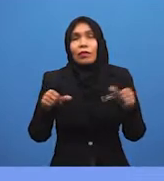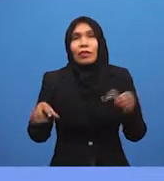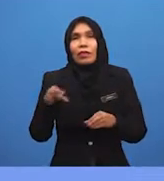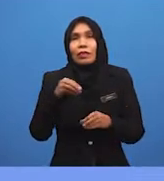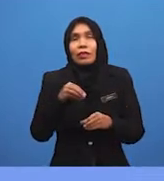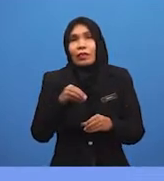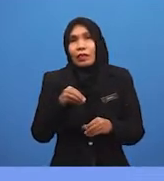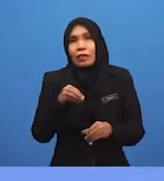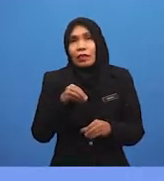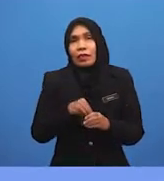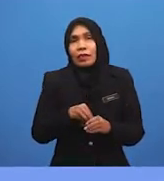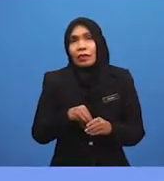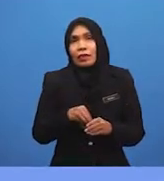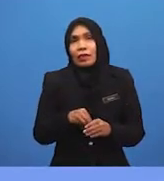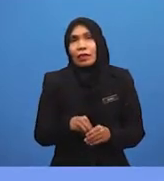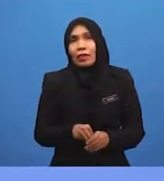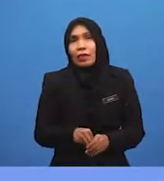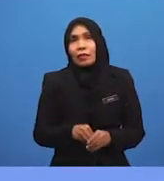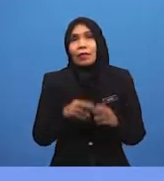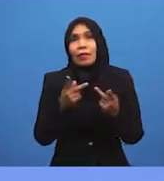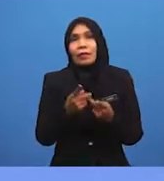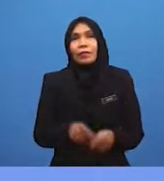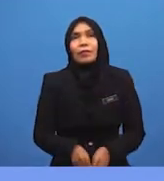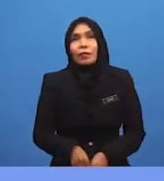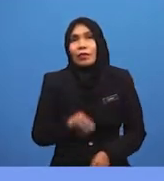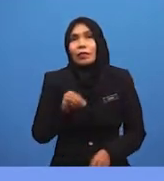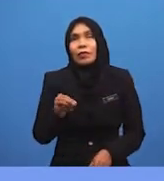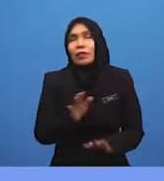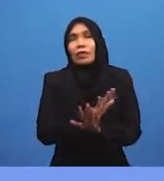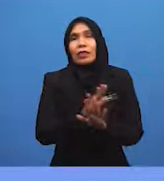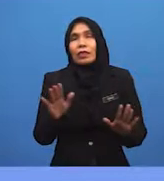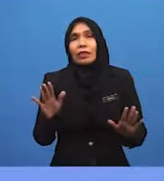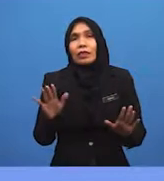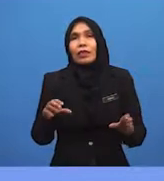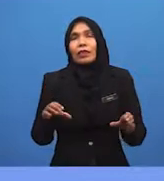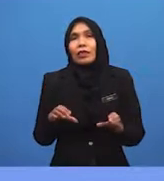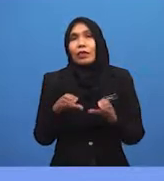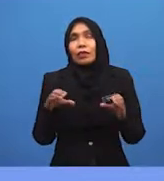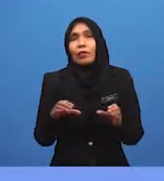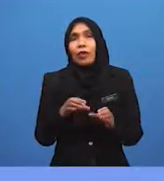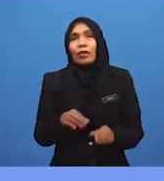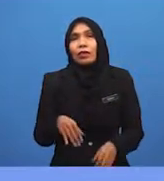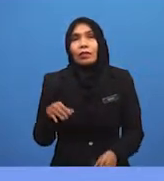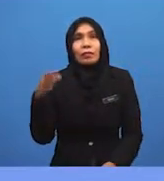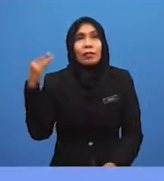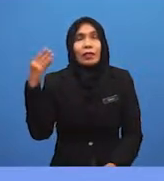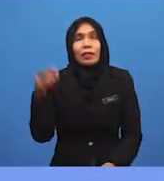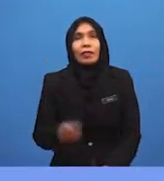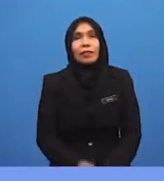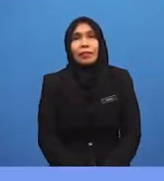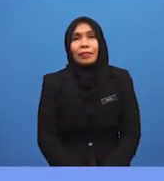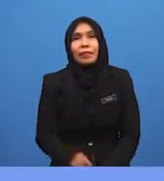cikgu. Murid-murid itu tidak menimbulkan masalah semasa berada dalam kelas.